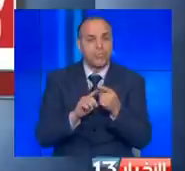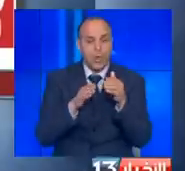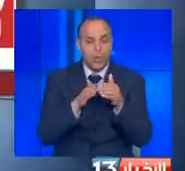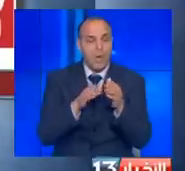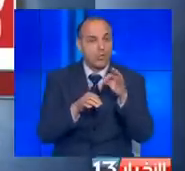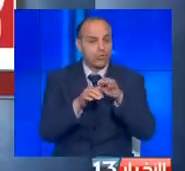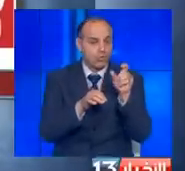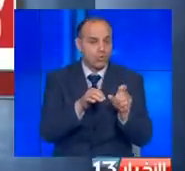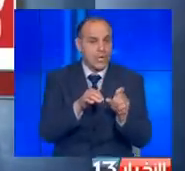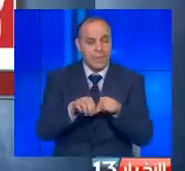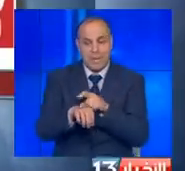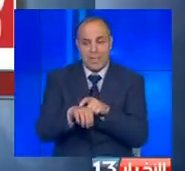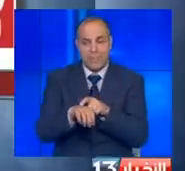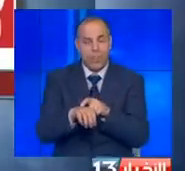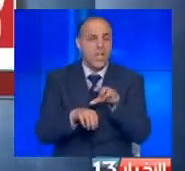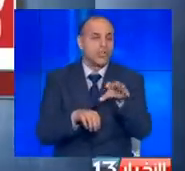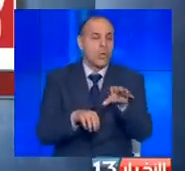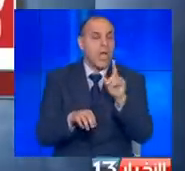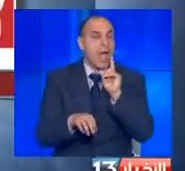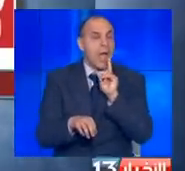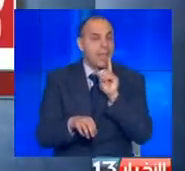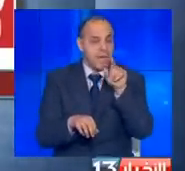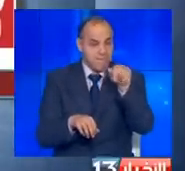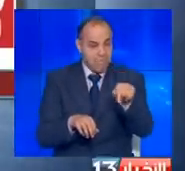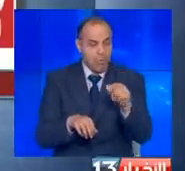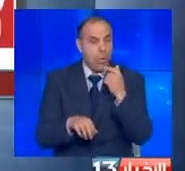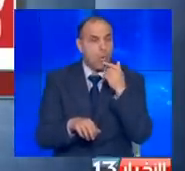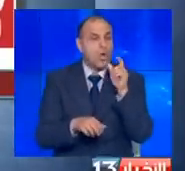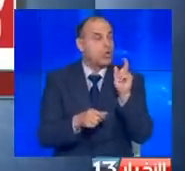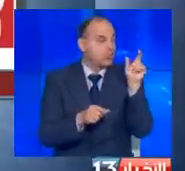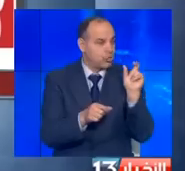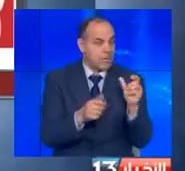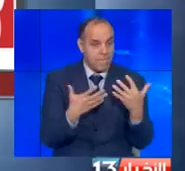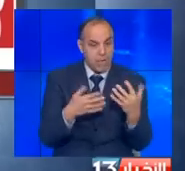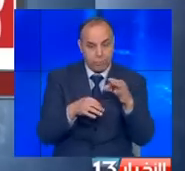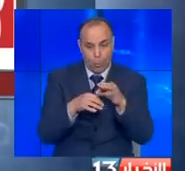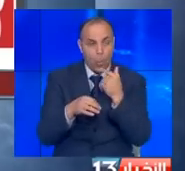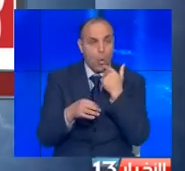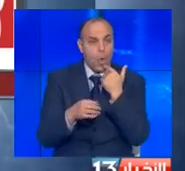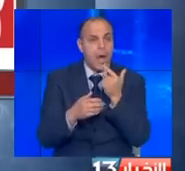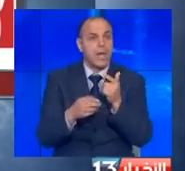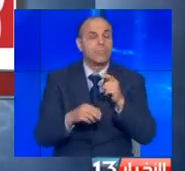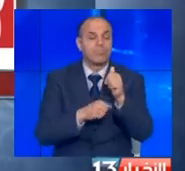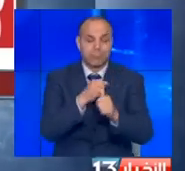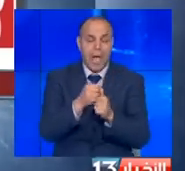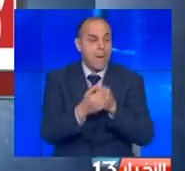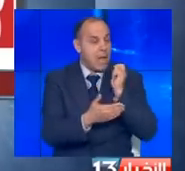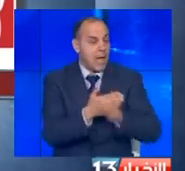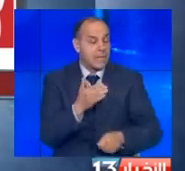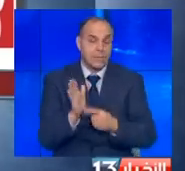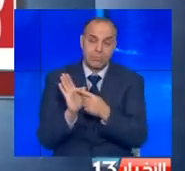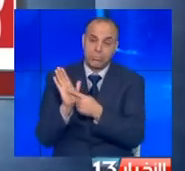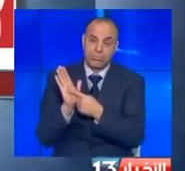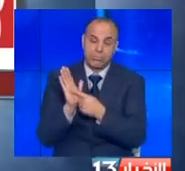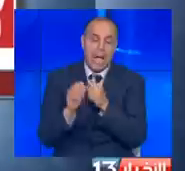الترشح للانتخابات البلديه والجهويه على وجوب تقديم المترشح لما يفيد القيام بالتصريح سنوات بالضريبه على الدخل